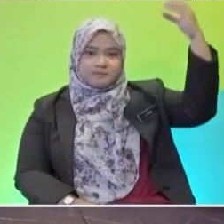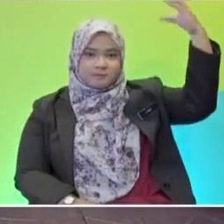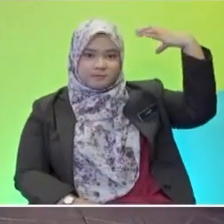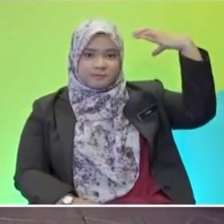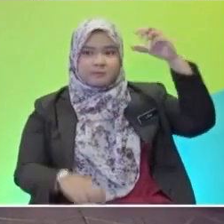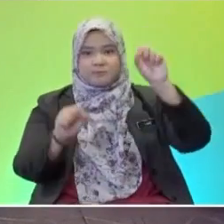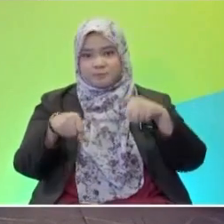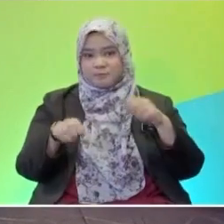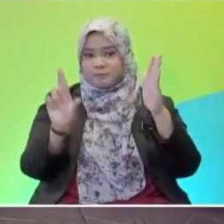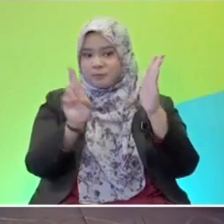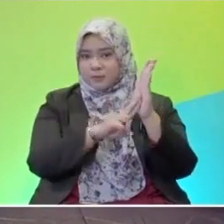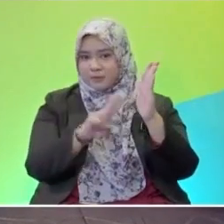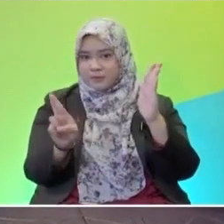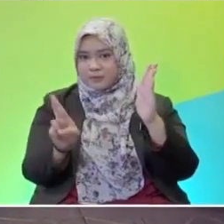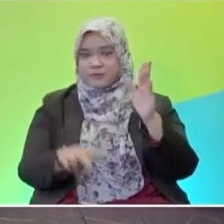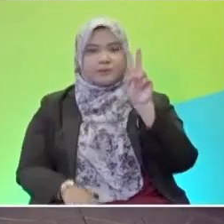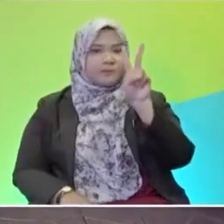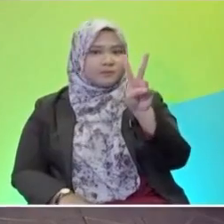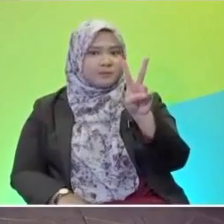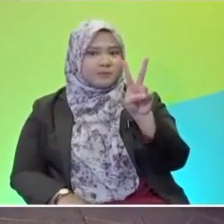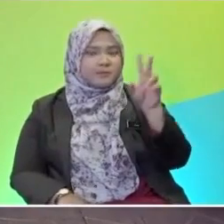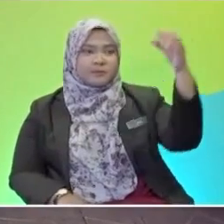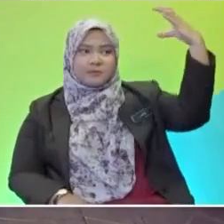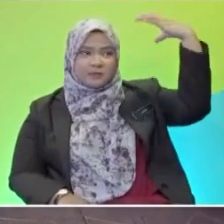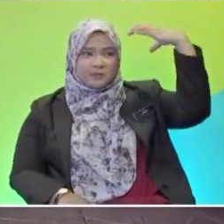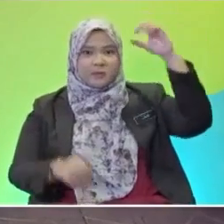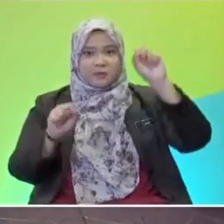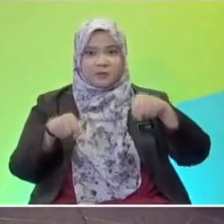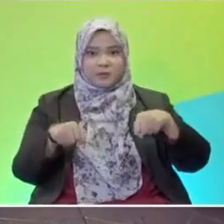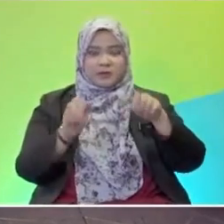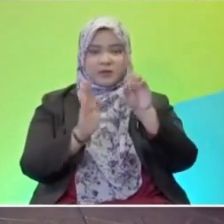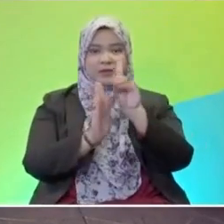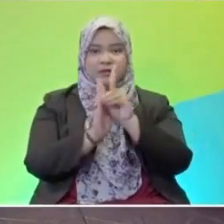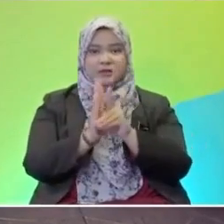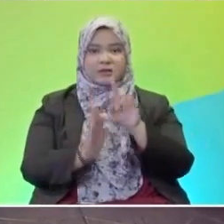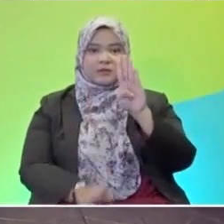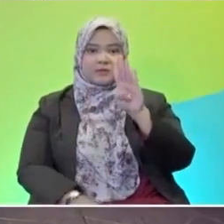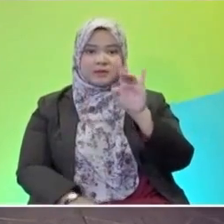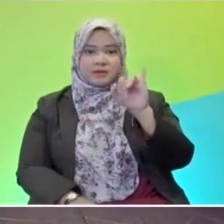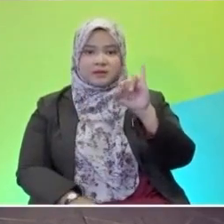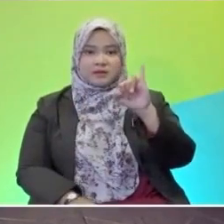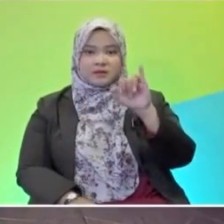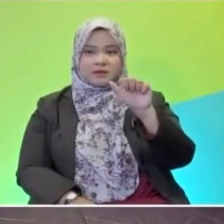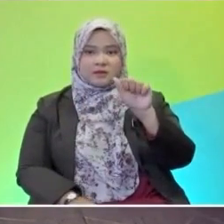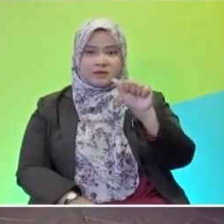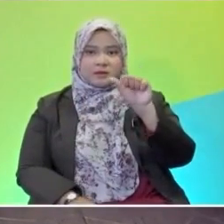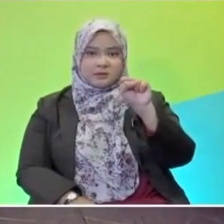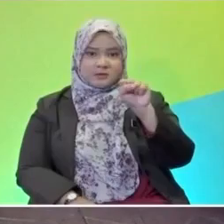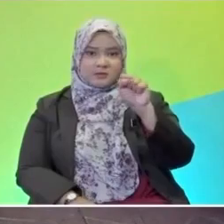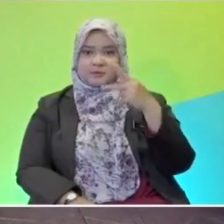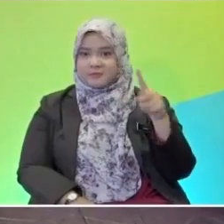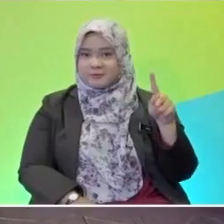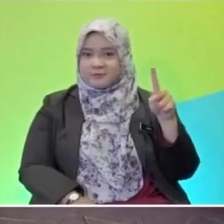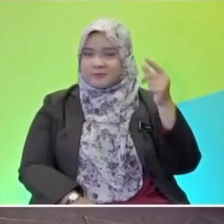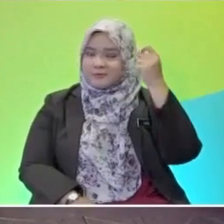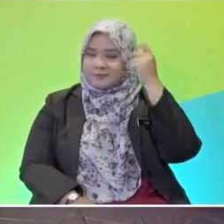banyak lagi saya bagi dua deh Terima kasih gua hari ini kumpul